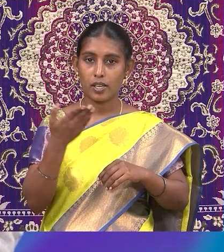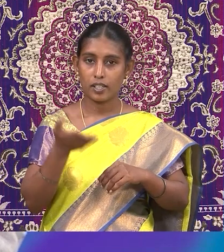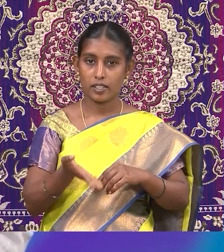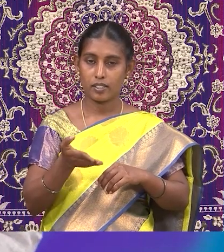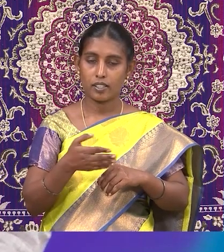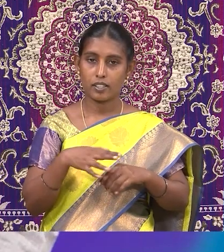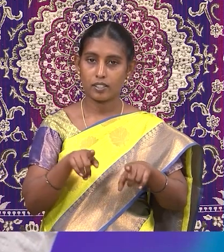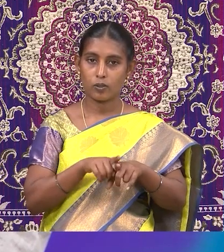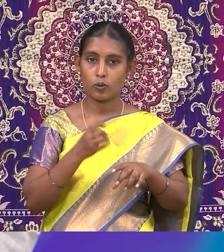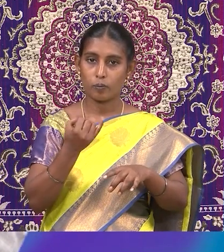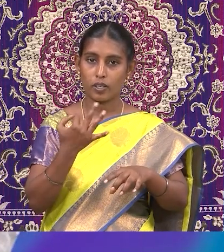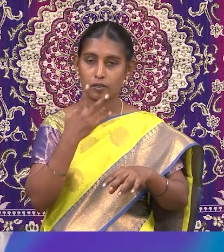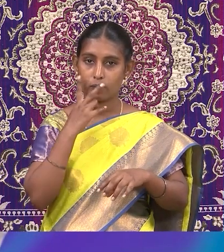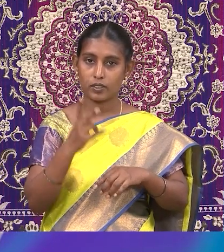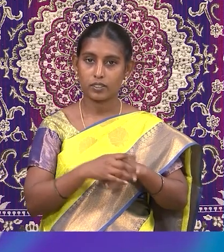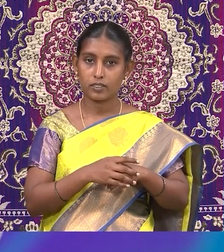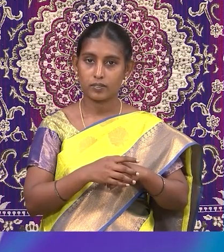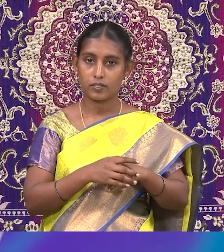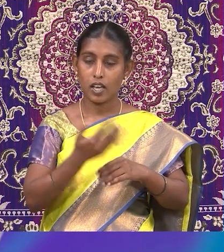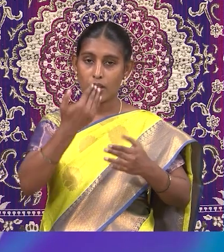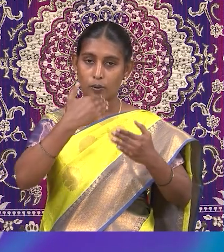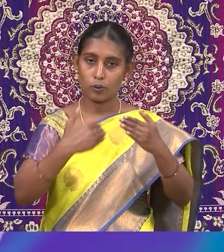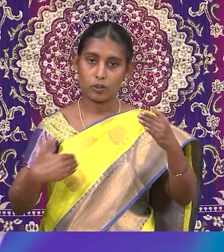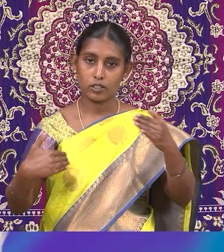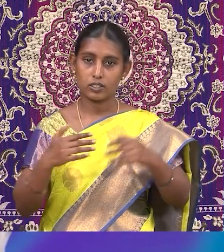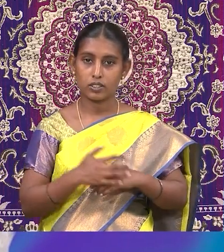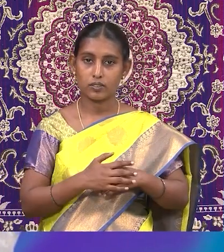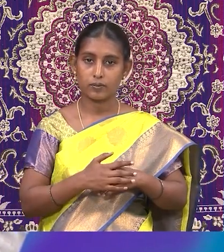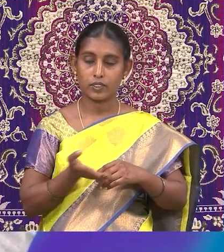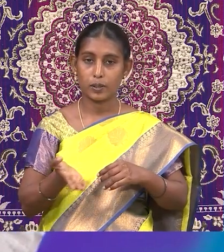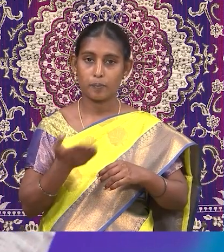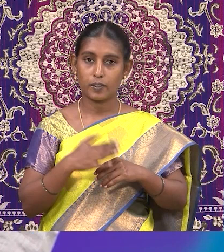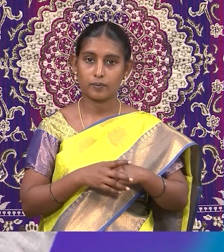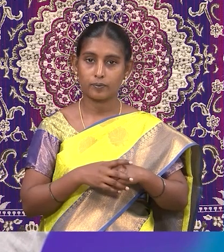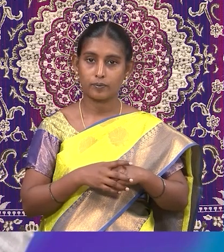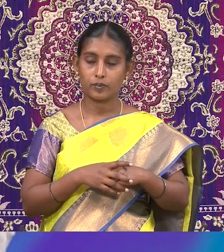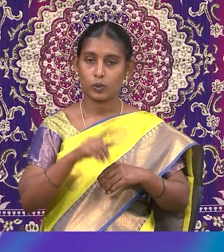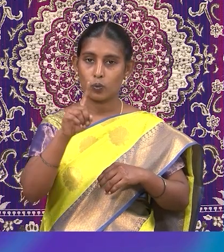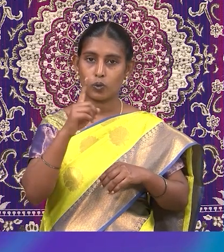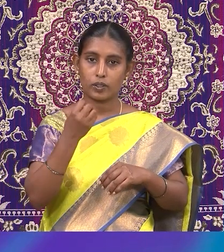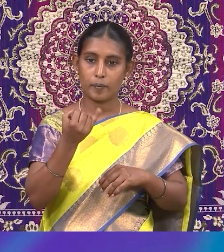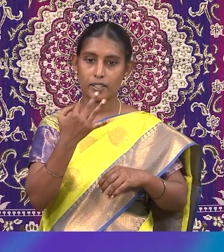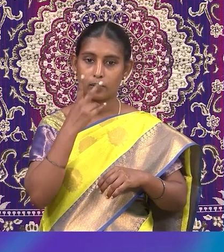நாம் பார்த்தோம். அதனுடைய தொடர்ச்சியாக இப்பொழுது ஒரு கணக்கு.